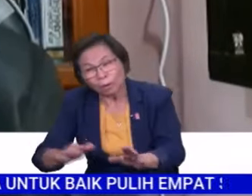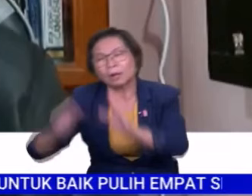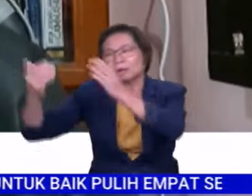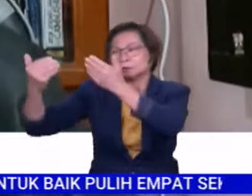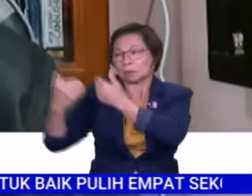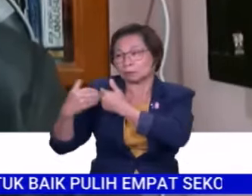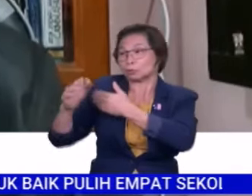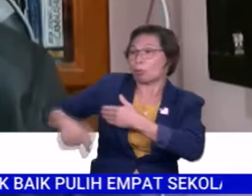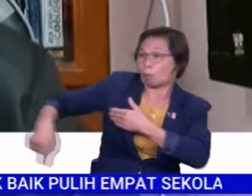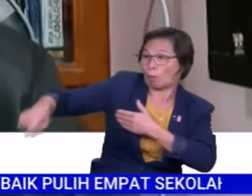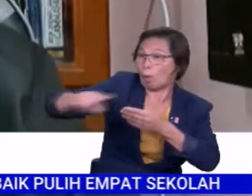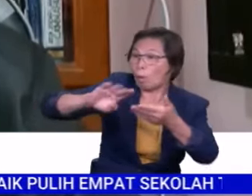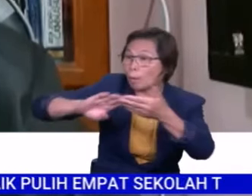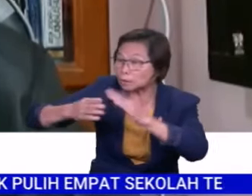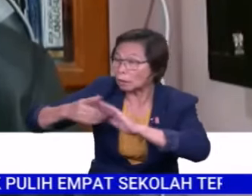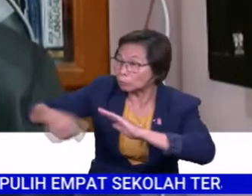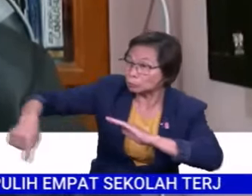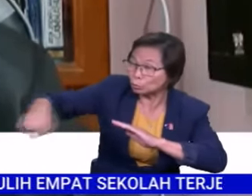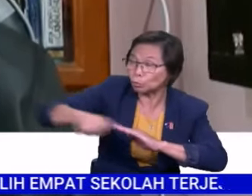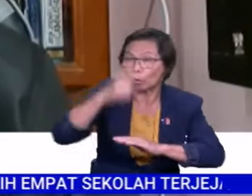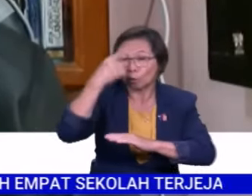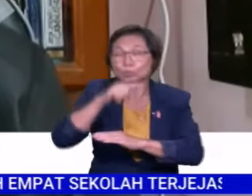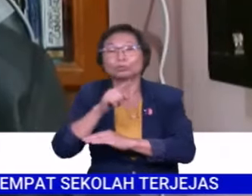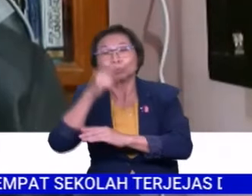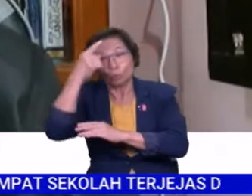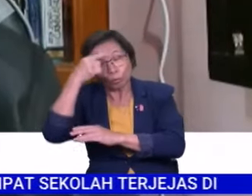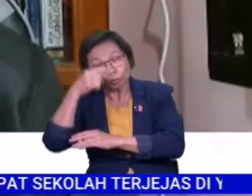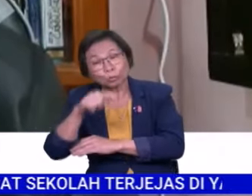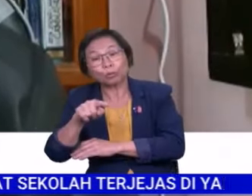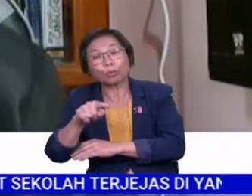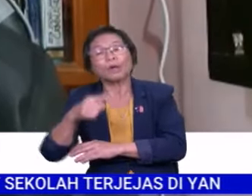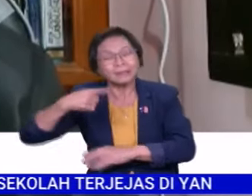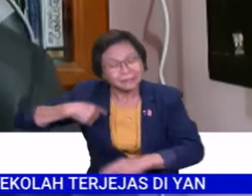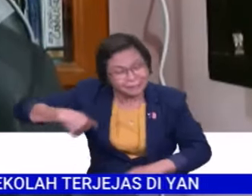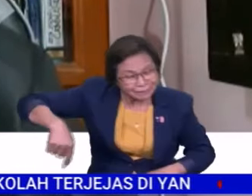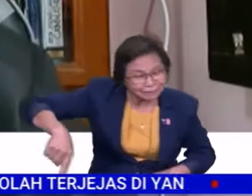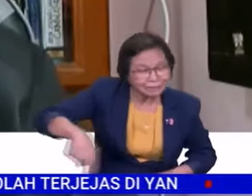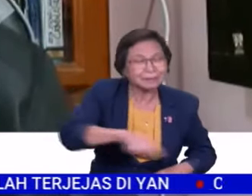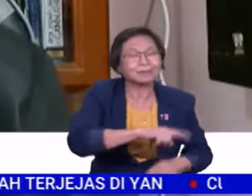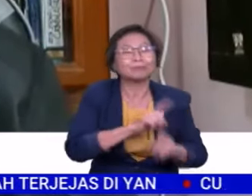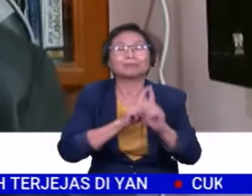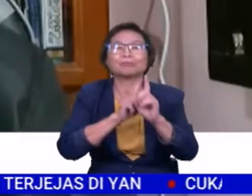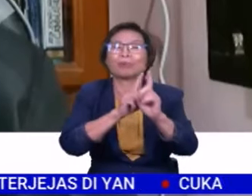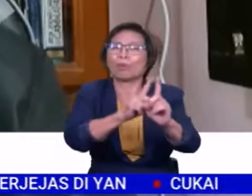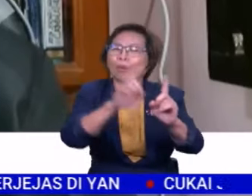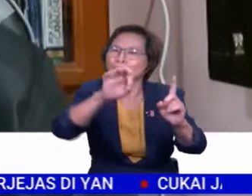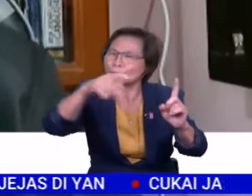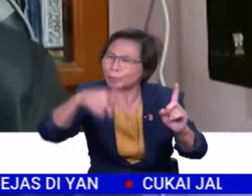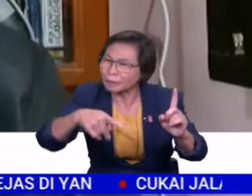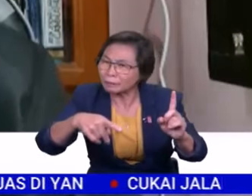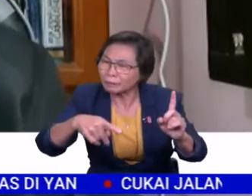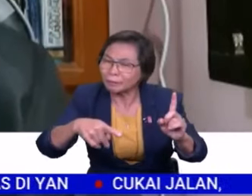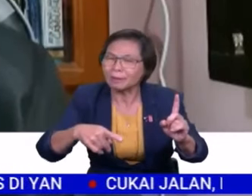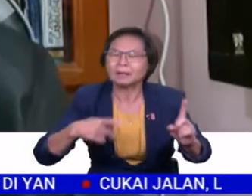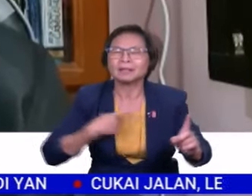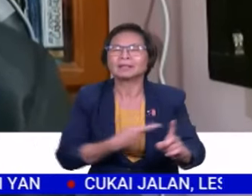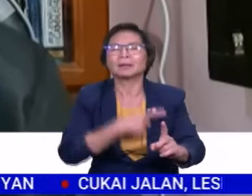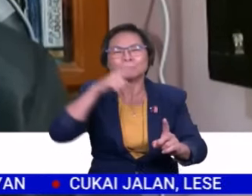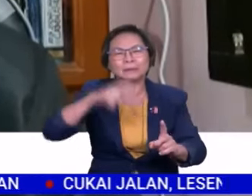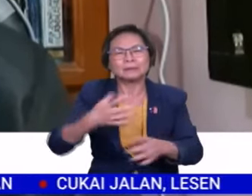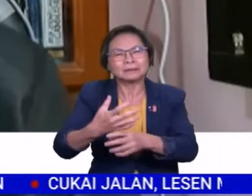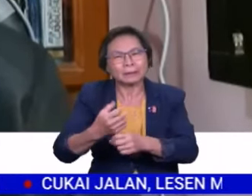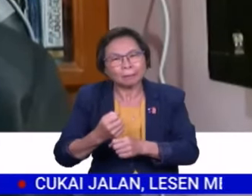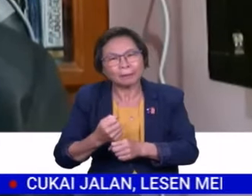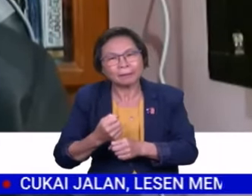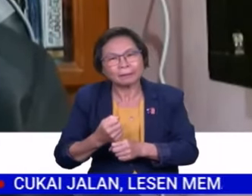tanggungjawab masyarakat untuk memastikan bahawa kita semua mematuhi SOP, kita semua